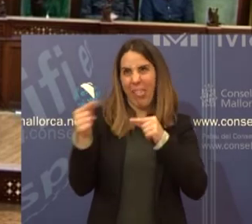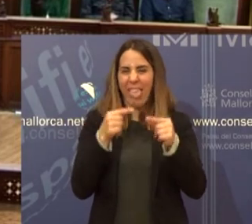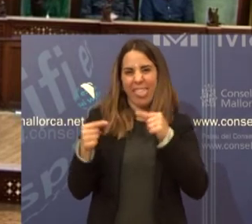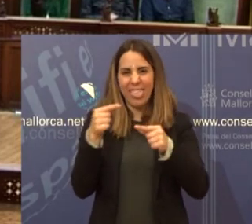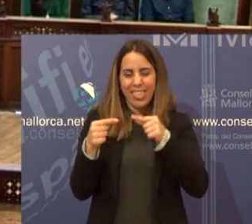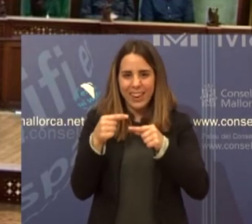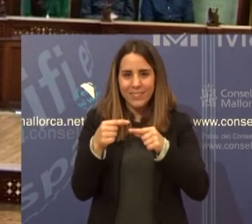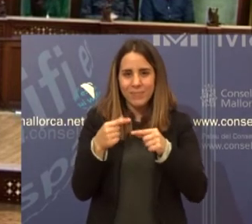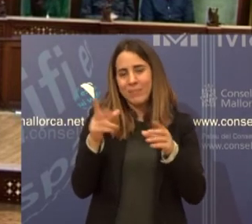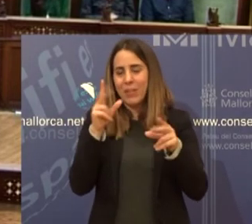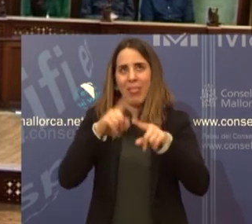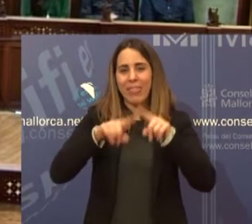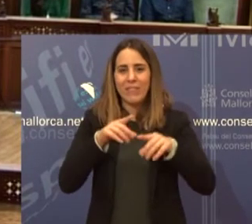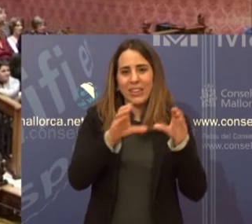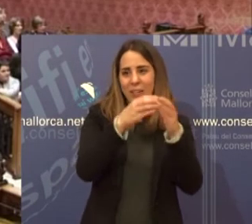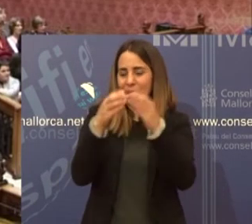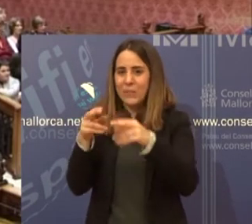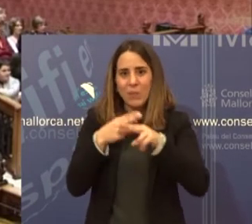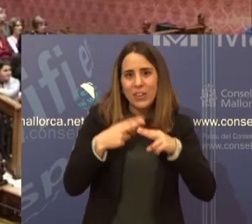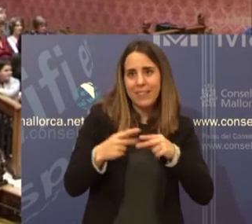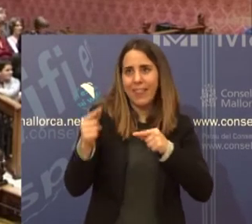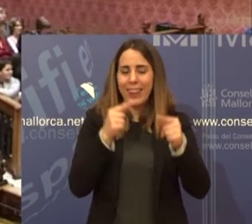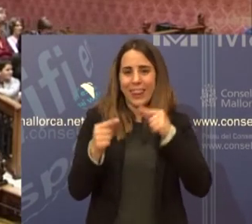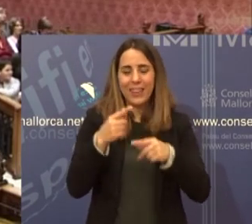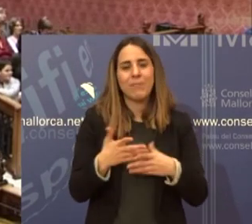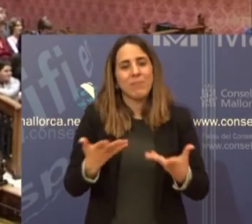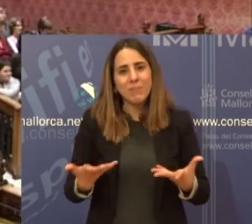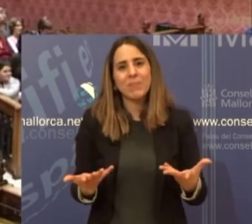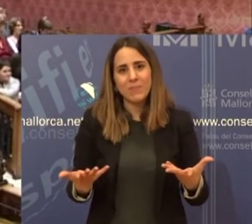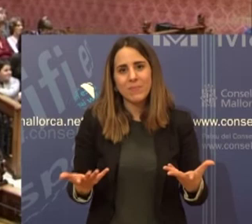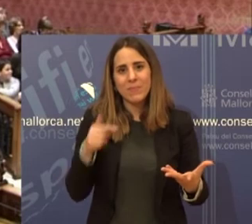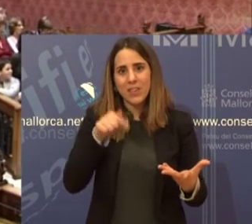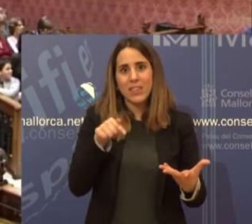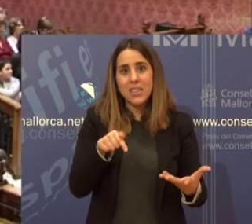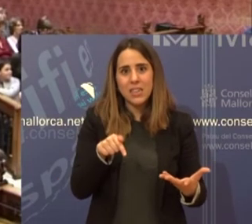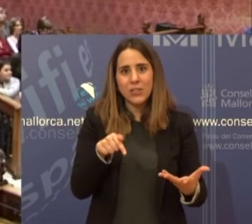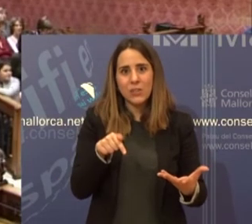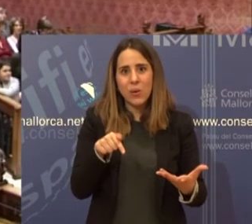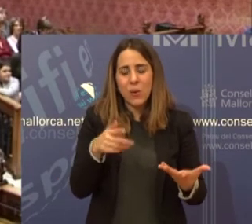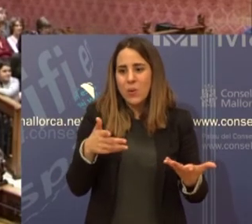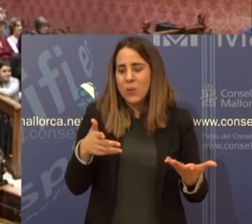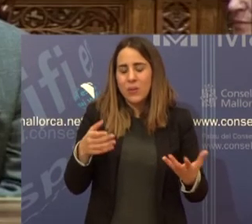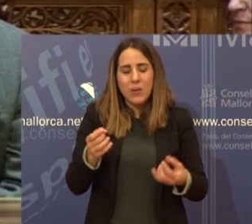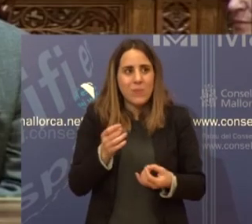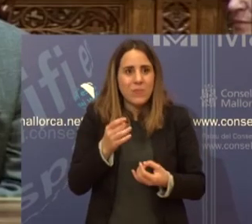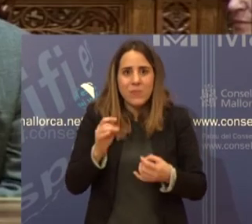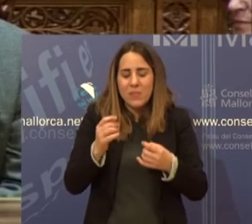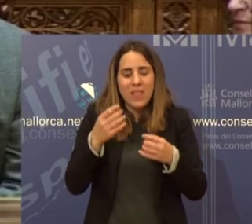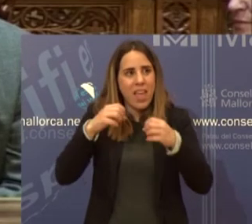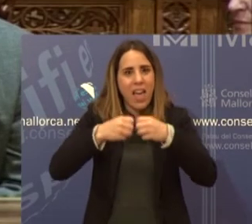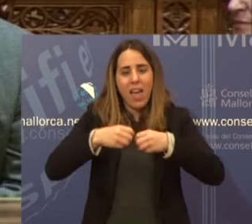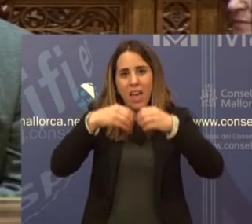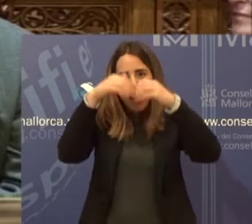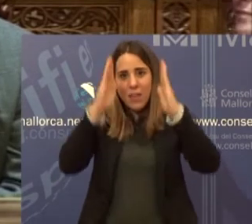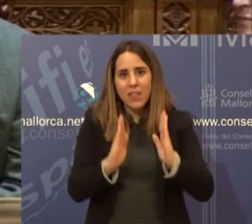és d'aquesta banda contra d'aquesta o d'aquesta contra d'aquesta. I evidentment ha estat una dèria meva el fet que l'edifici